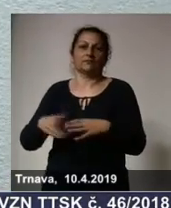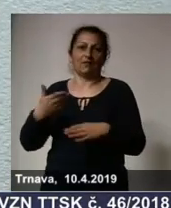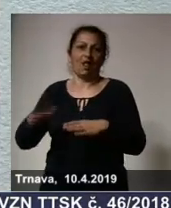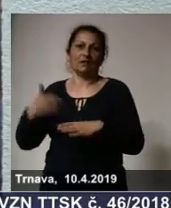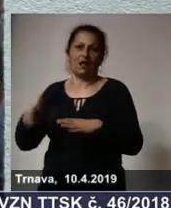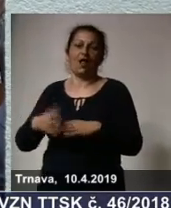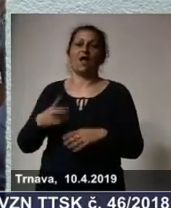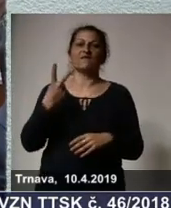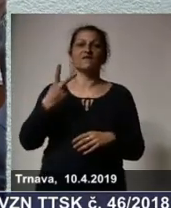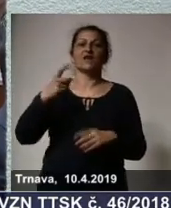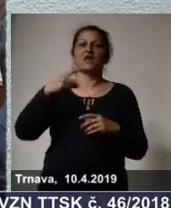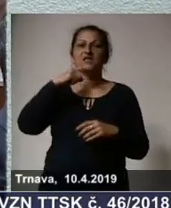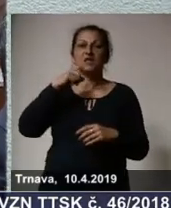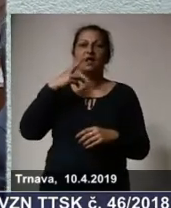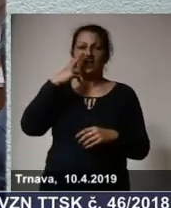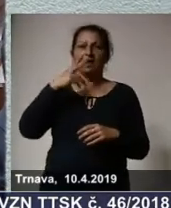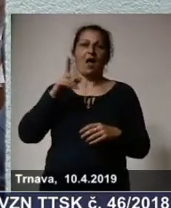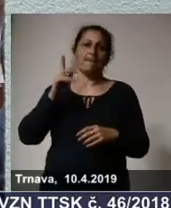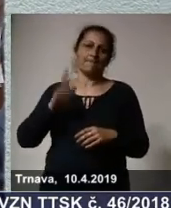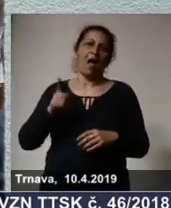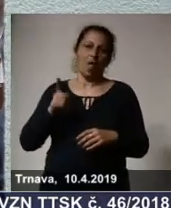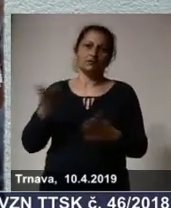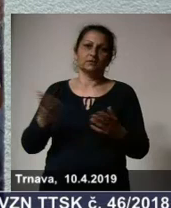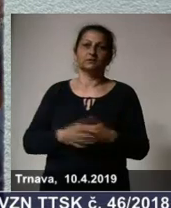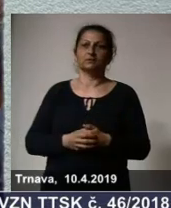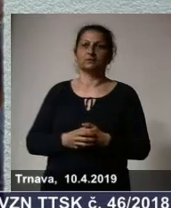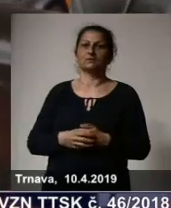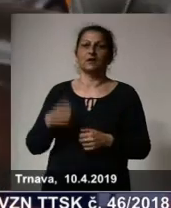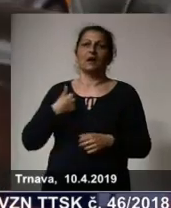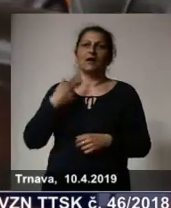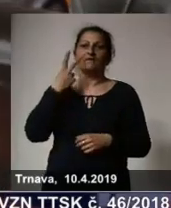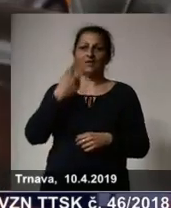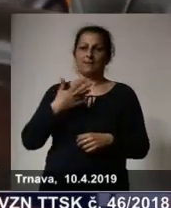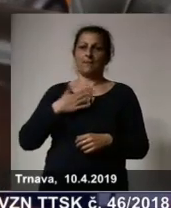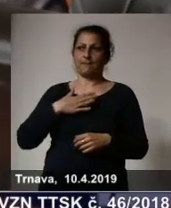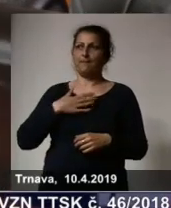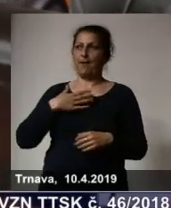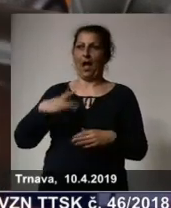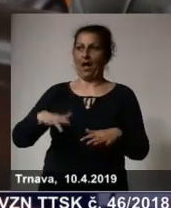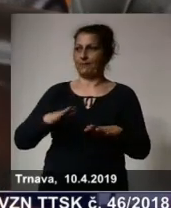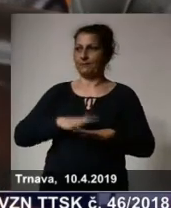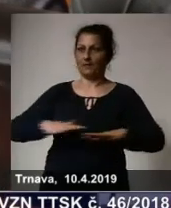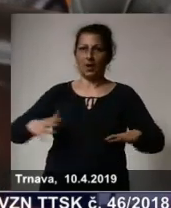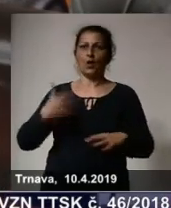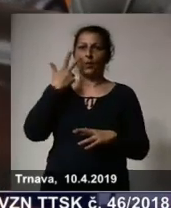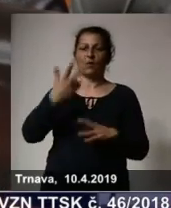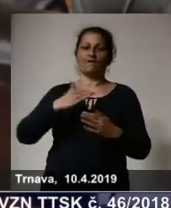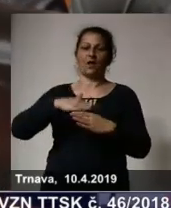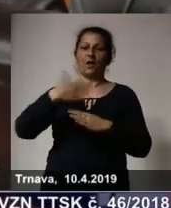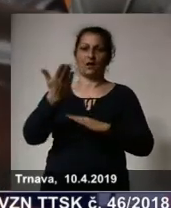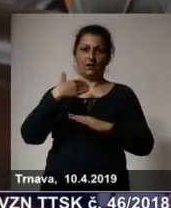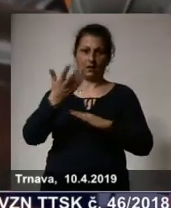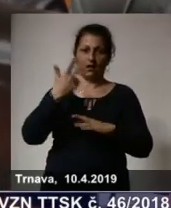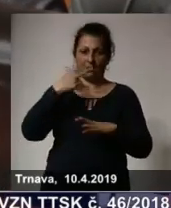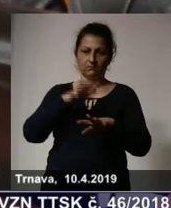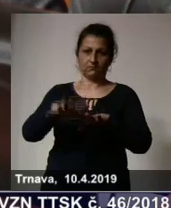byť. VZN-ko tu samozrejme je, vidím, že má otvorený pán poslanec laptop, nech sa páči ťuknúť, VZN-ko